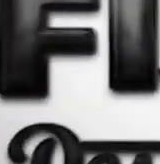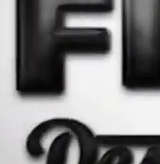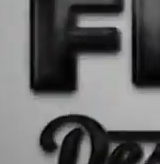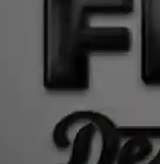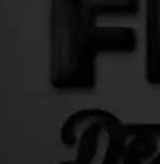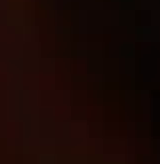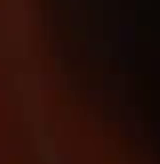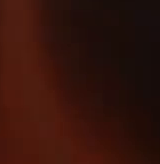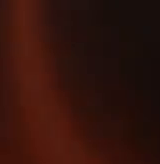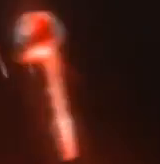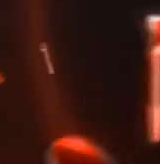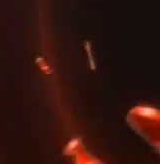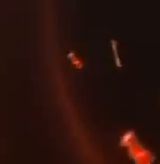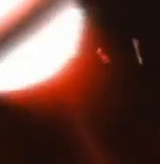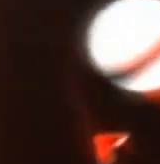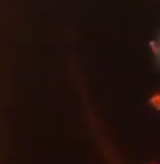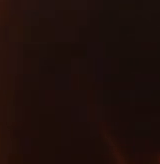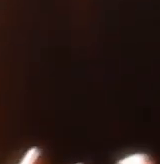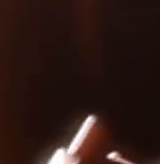2 देश की धड़कन।